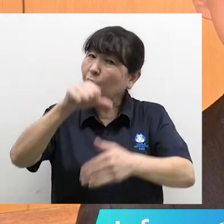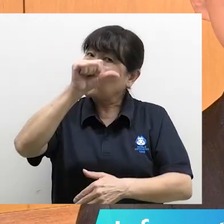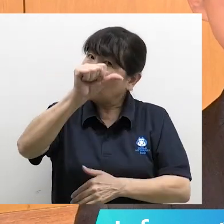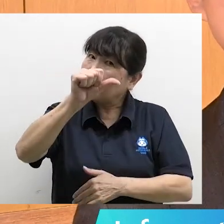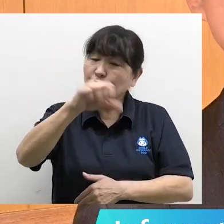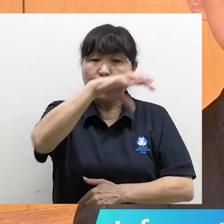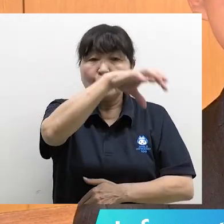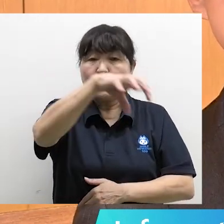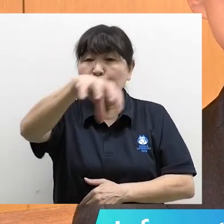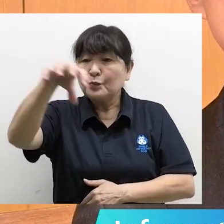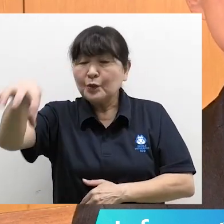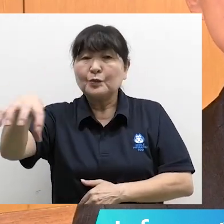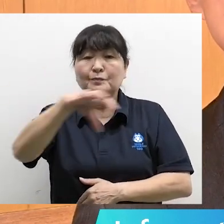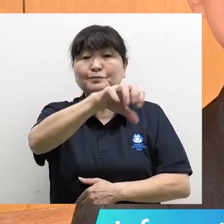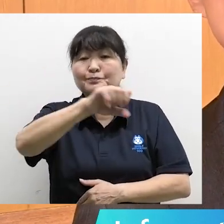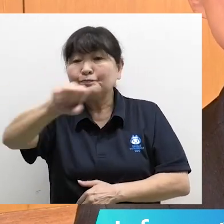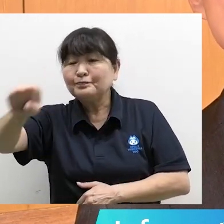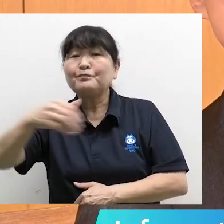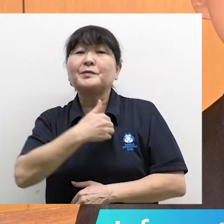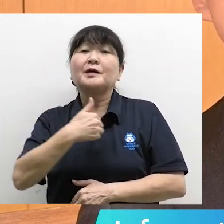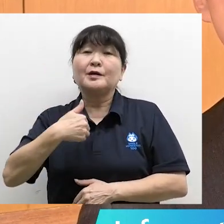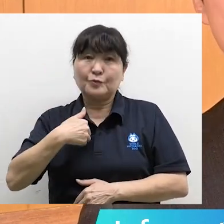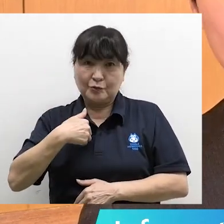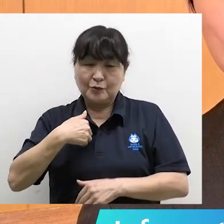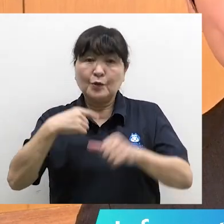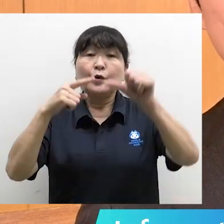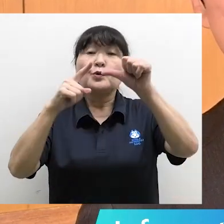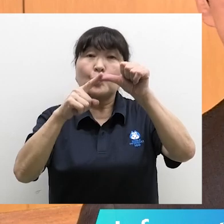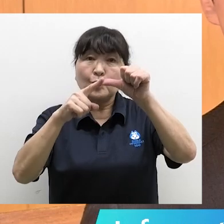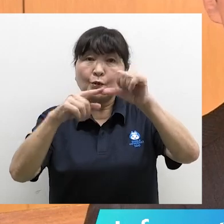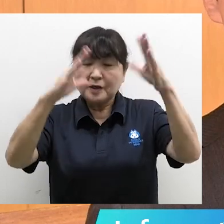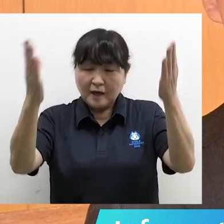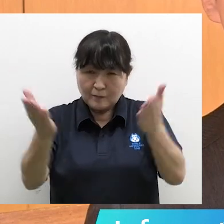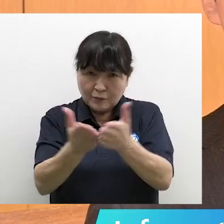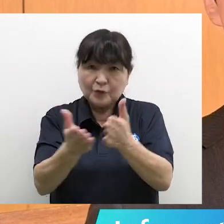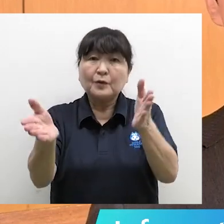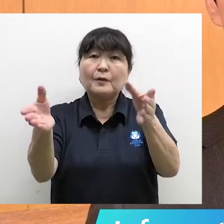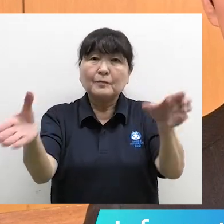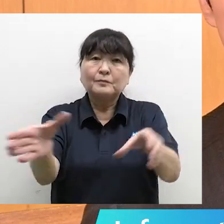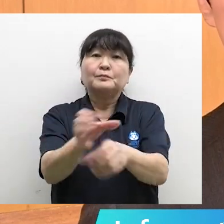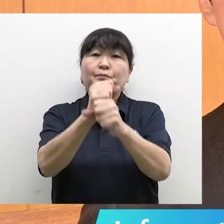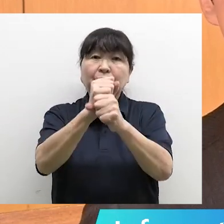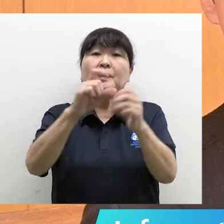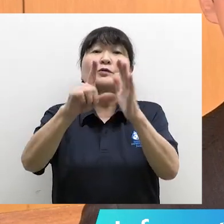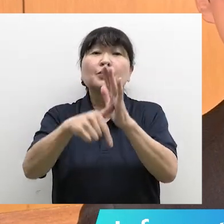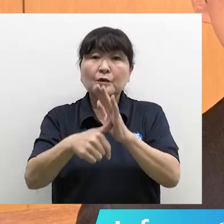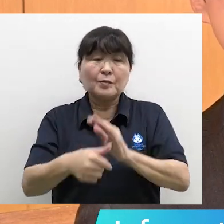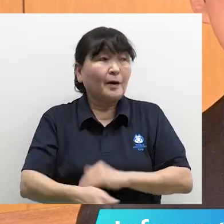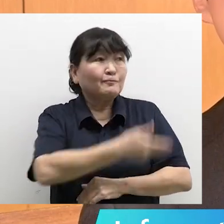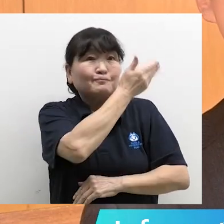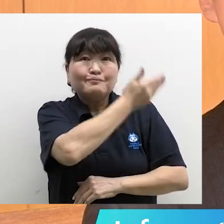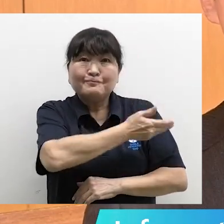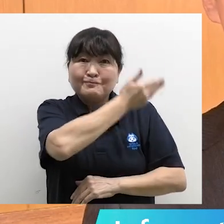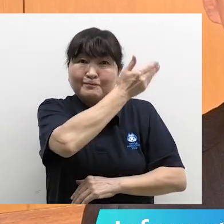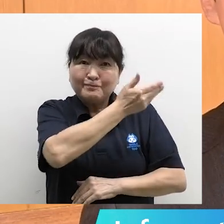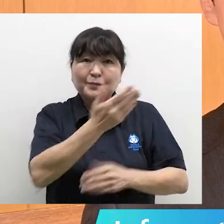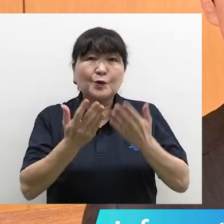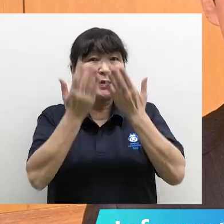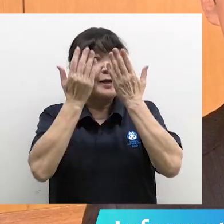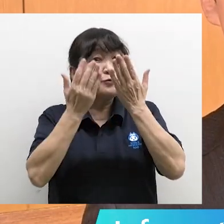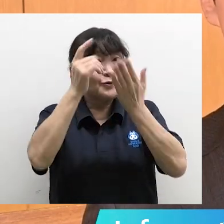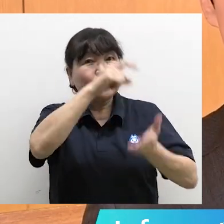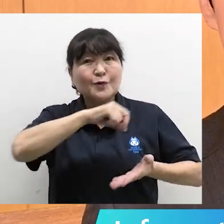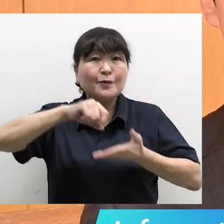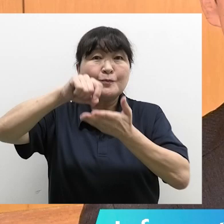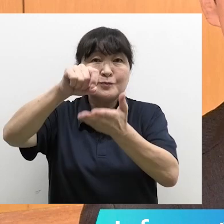獲得できるデジタルバッジを全て揃えていただけると、このオリジナル手ぬぐいをプレゼントするようなキャ